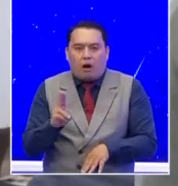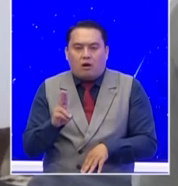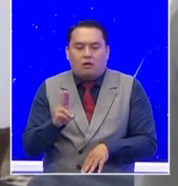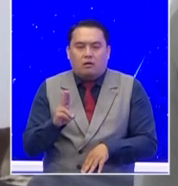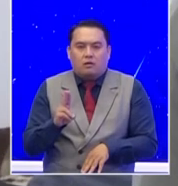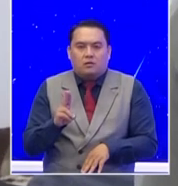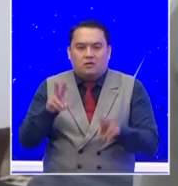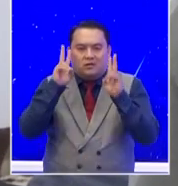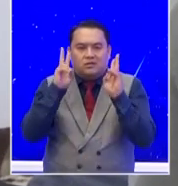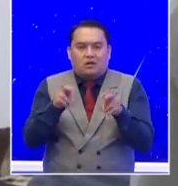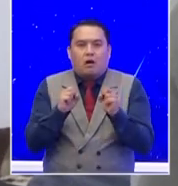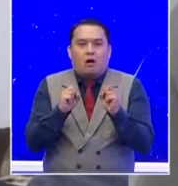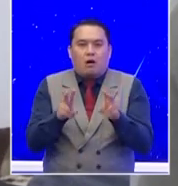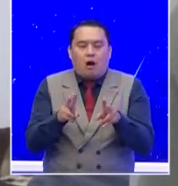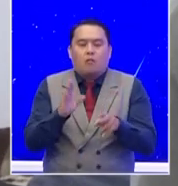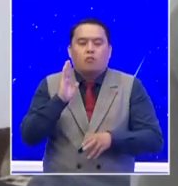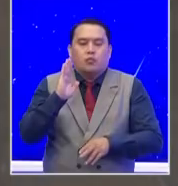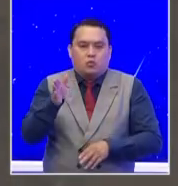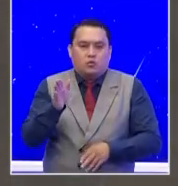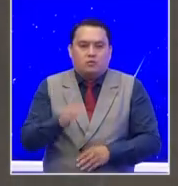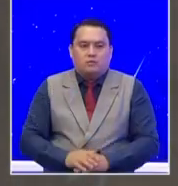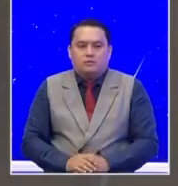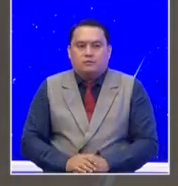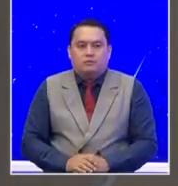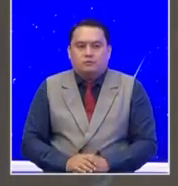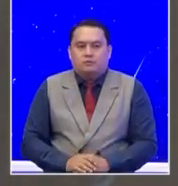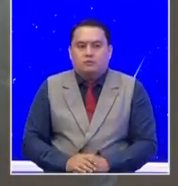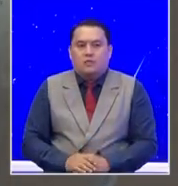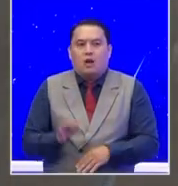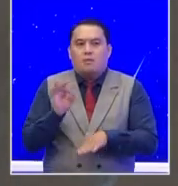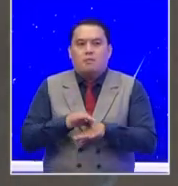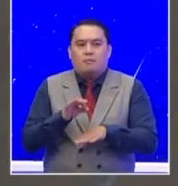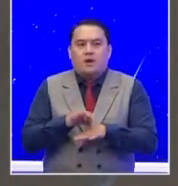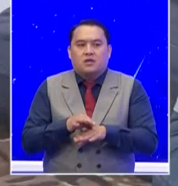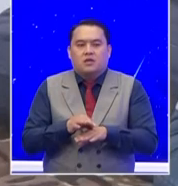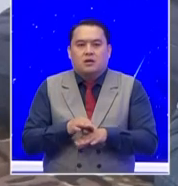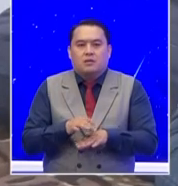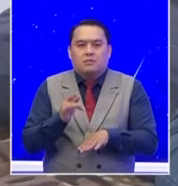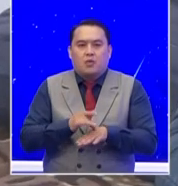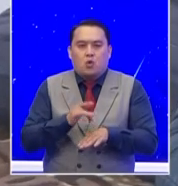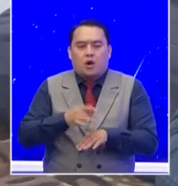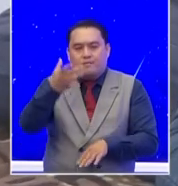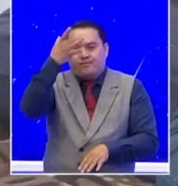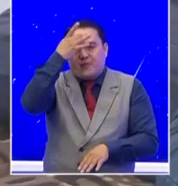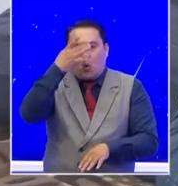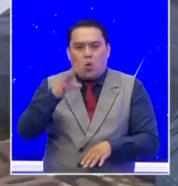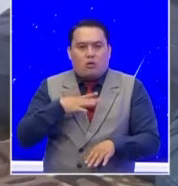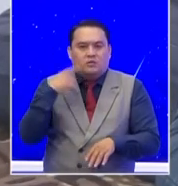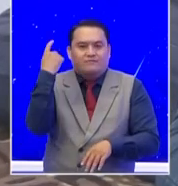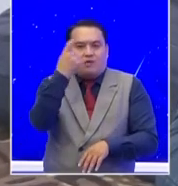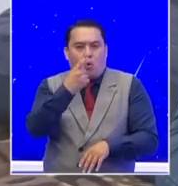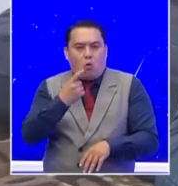неизвестно как она себя поведет а болезнь оказалась неумолимой приступы сильной головных болей внезапные головокружения